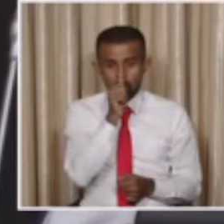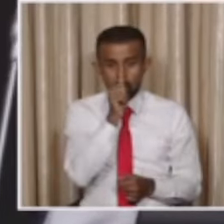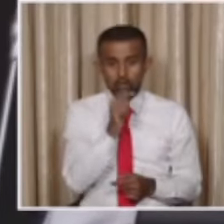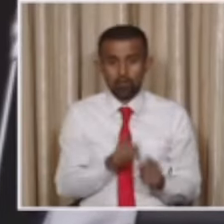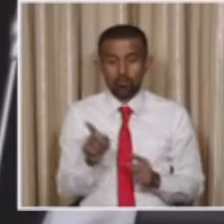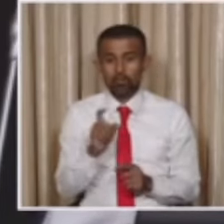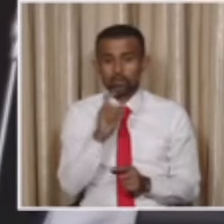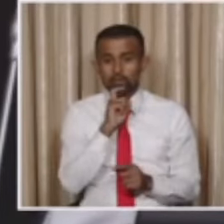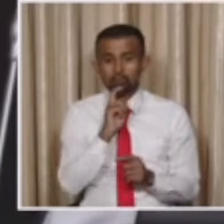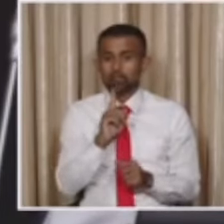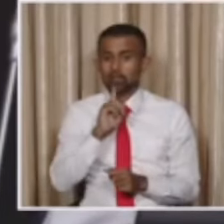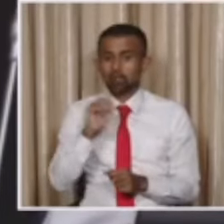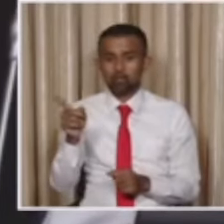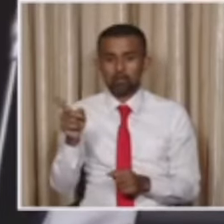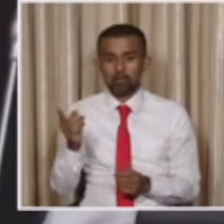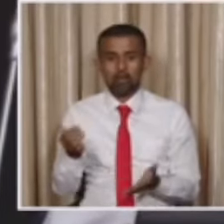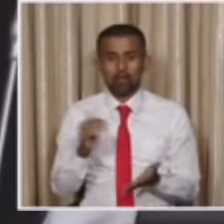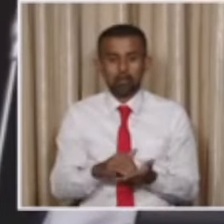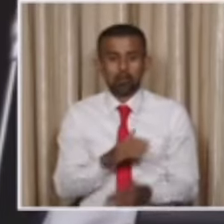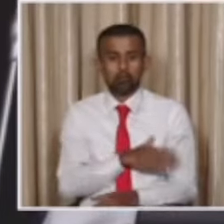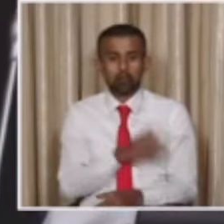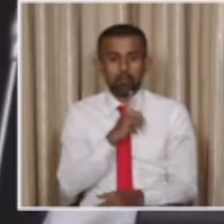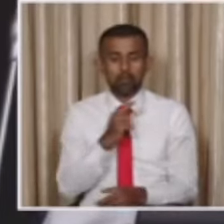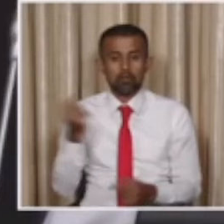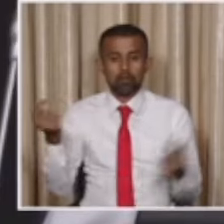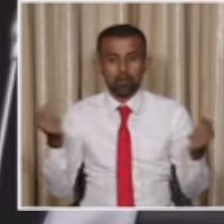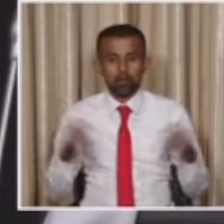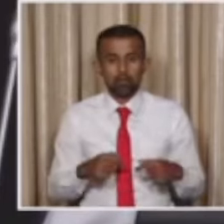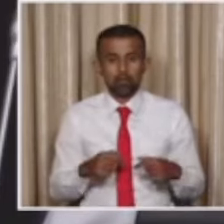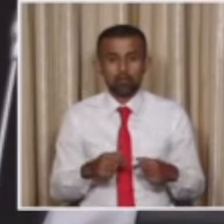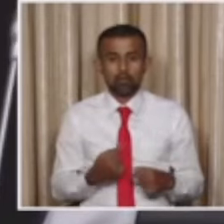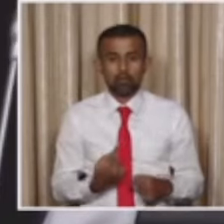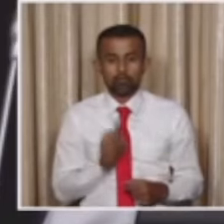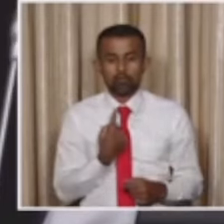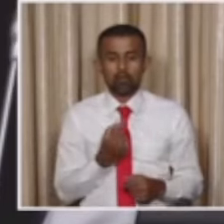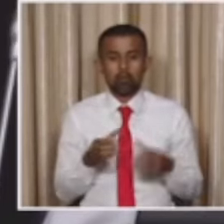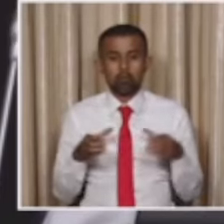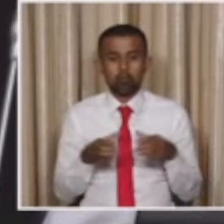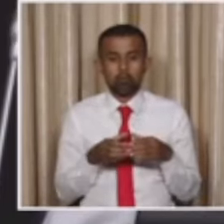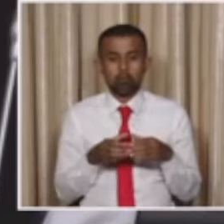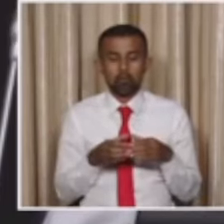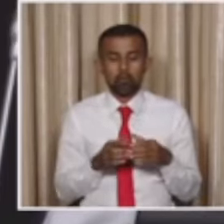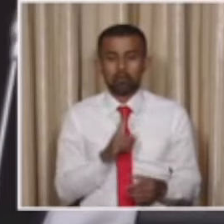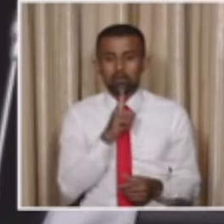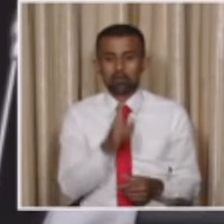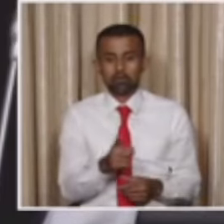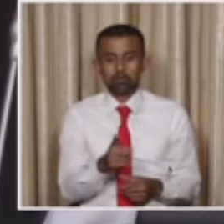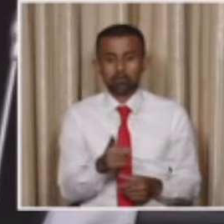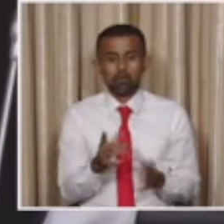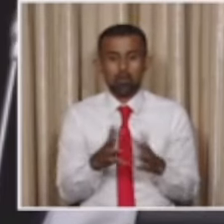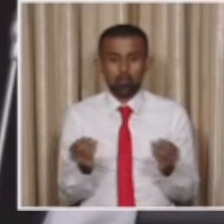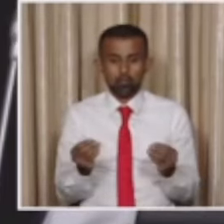ගිහිල්ලා අධිකරණයේ කියලා නැවත මතක් කරලා කැඳවල ඉවරලා දෙනවා. තනියම ඒක පාක්ෂික ආභහු නියෝගයක් දෙනවා. අහෝසි වෙච්ච